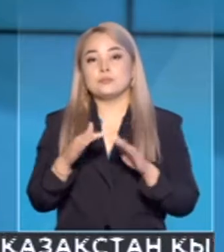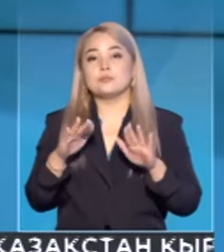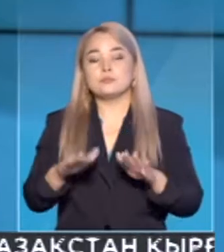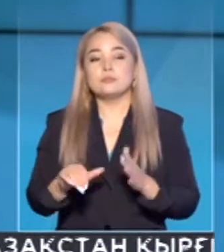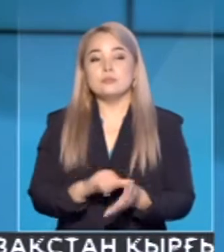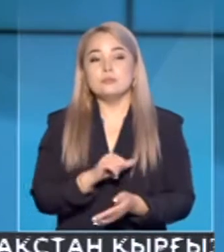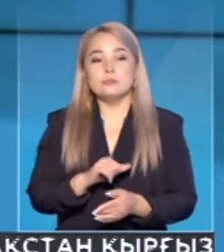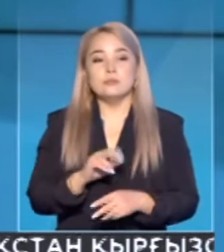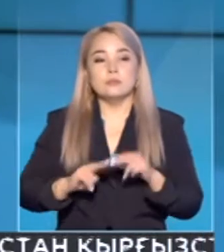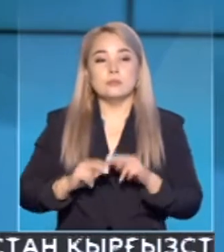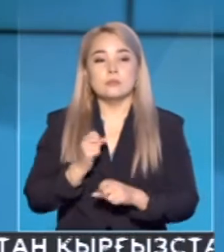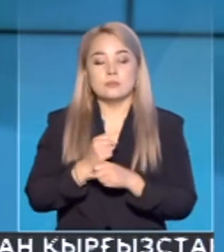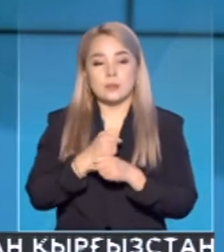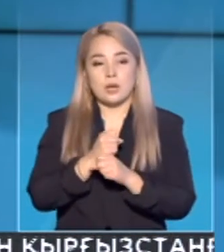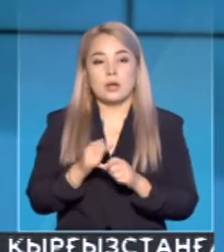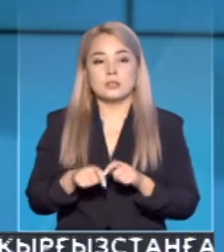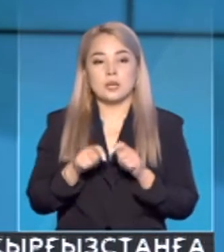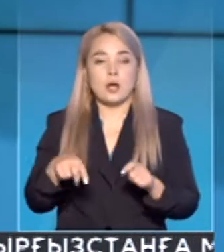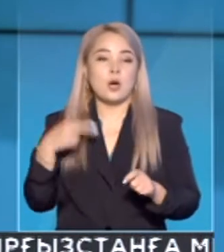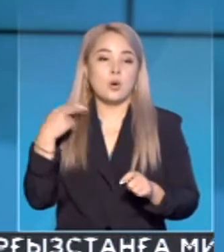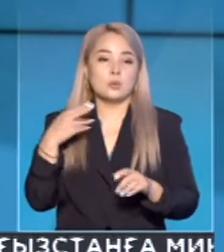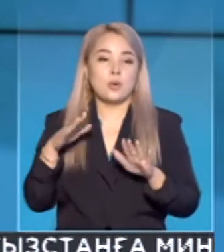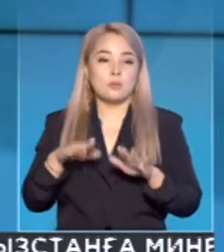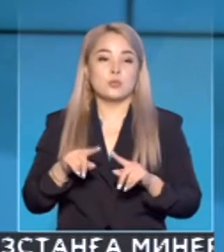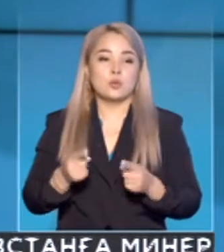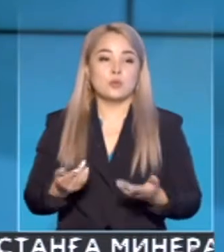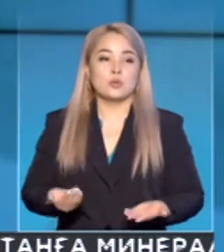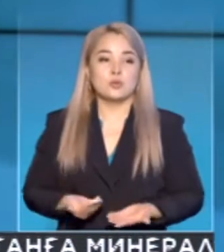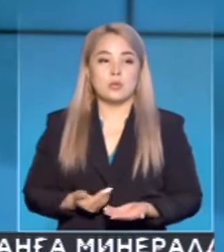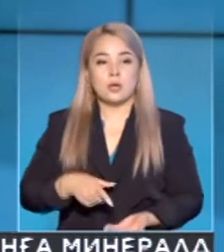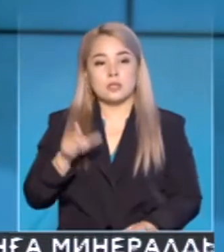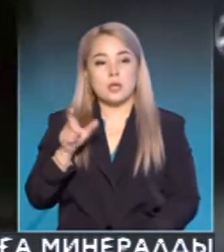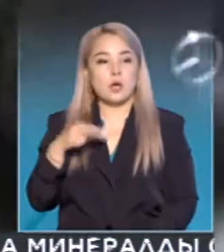саяжайда есірткі зертханасын ашқан ақтөбелік тұрғын ұсталды.